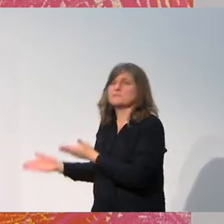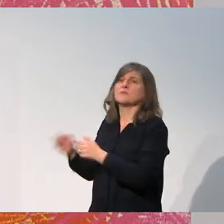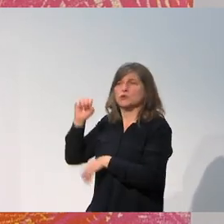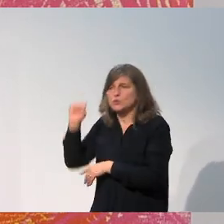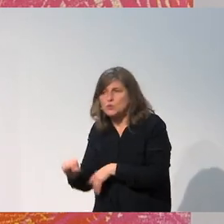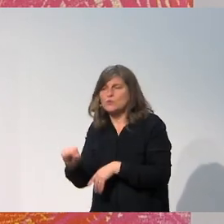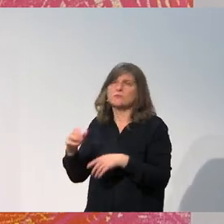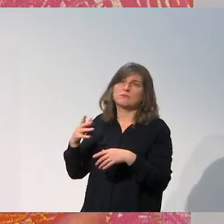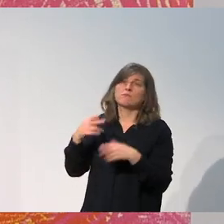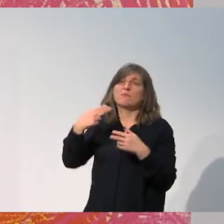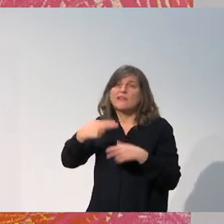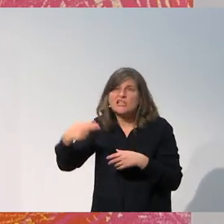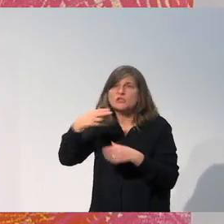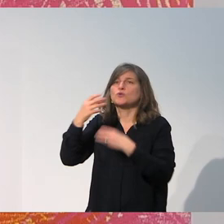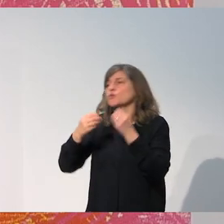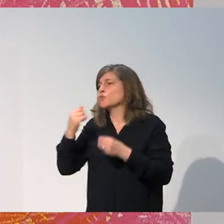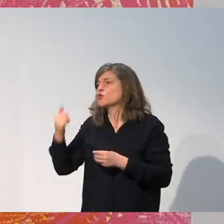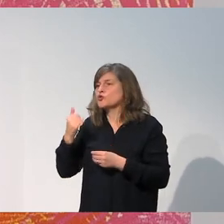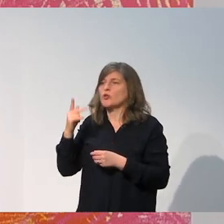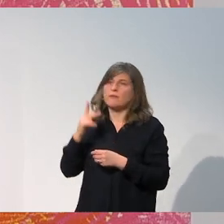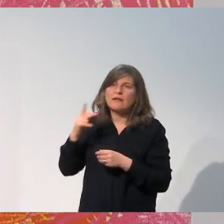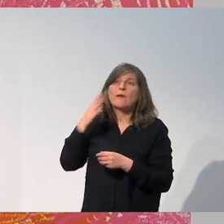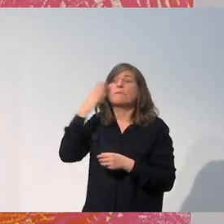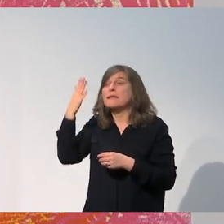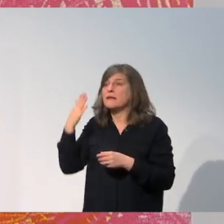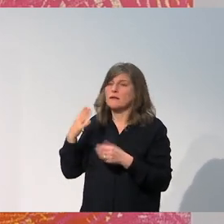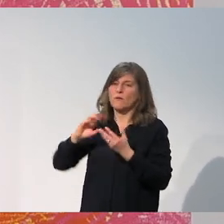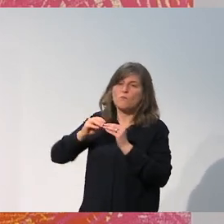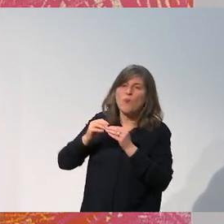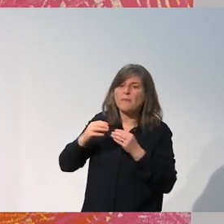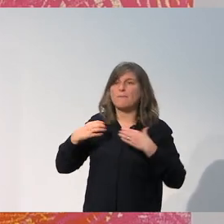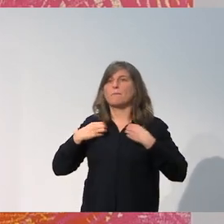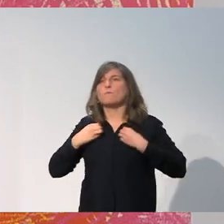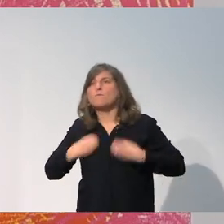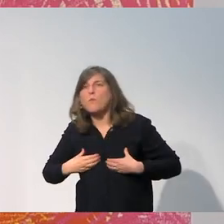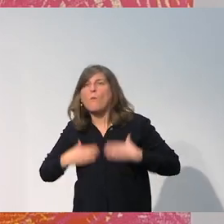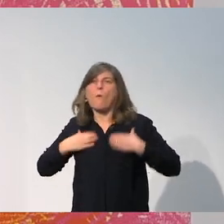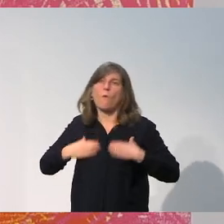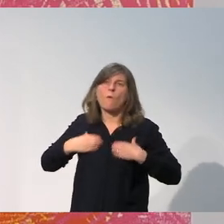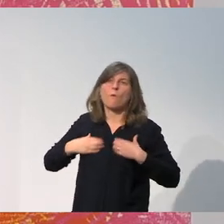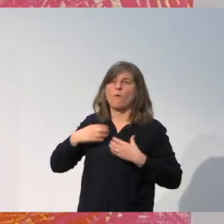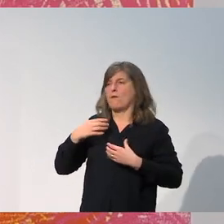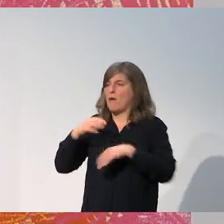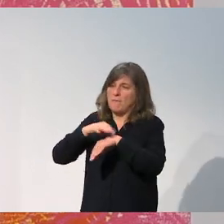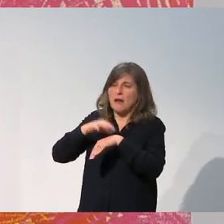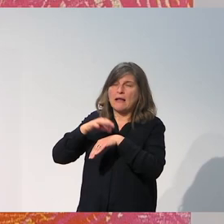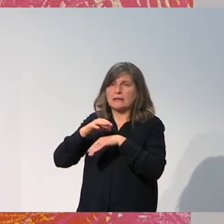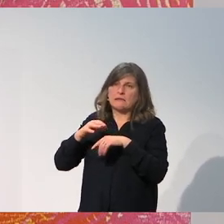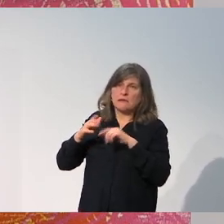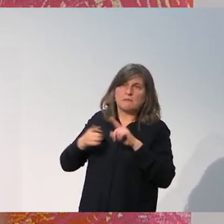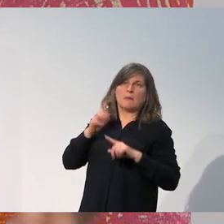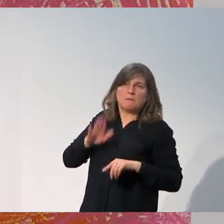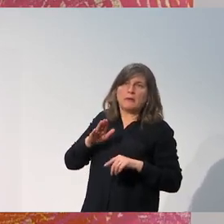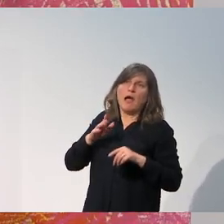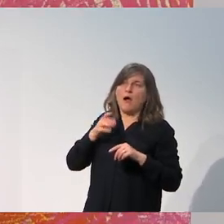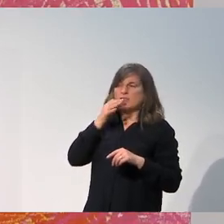John Keats qui est envoyé en Italie, à chaque fois quand vous avez des problèmes de pneumonie et d'autres maladies, on vous envoie dans le sud parce qu'on